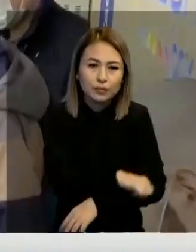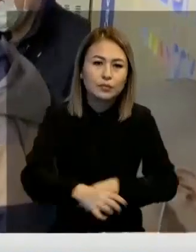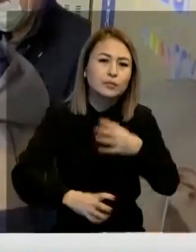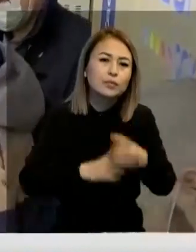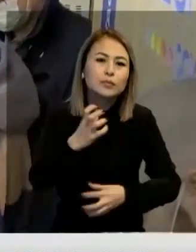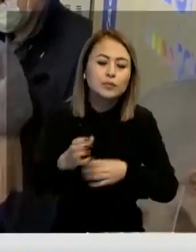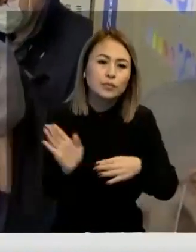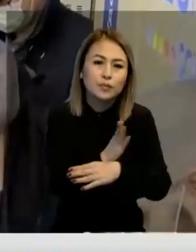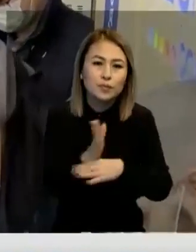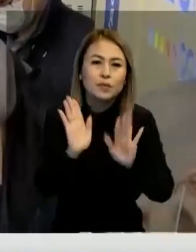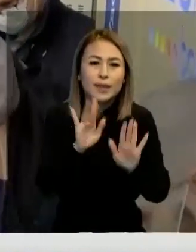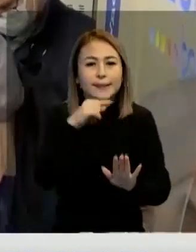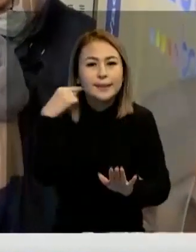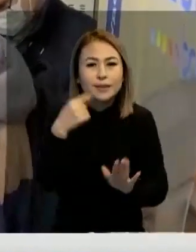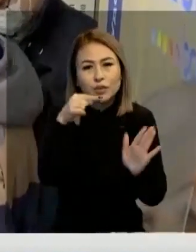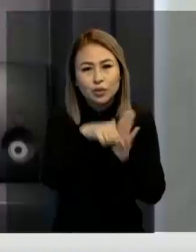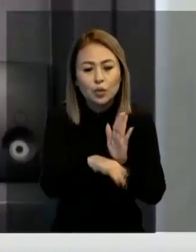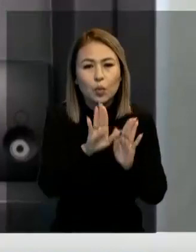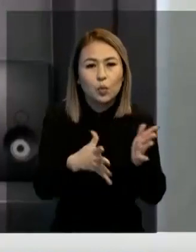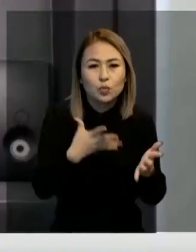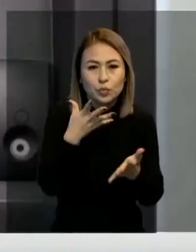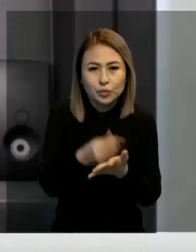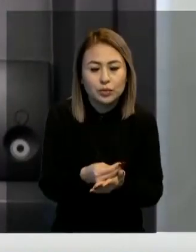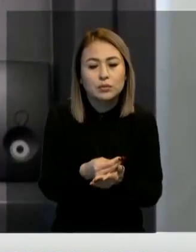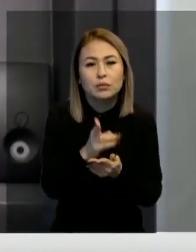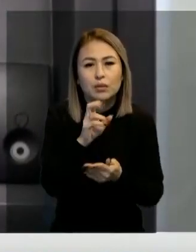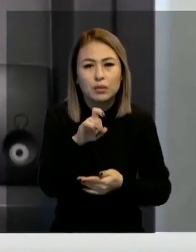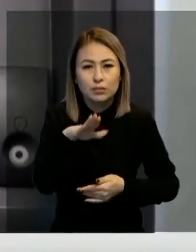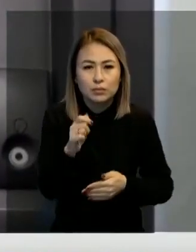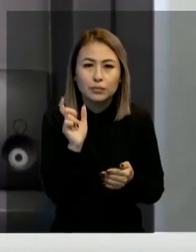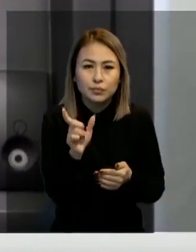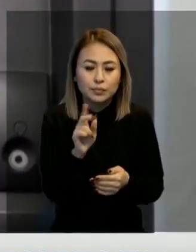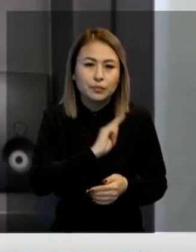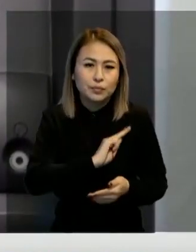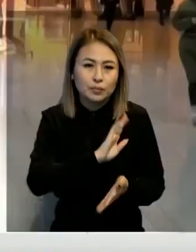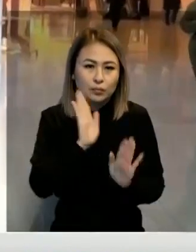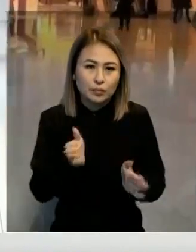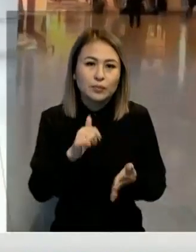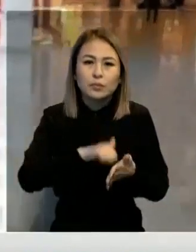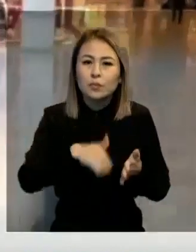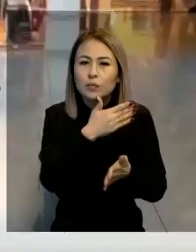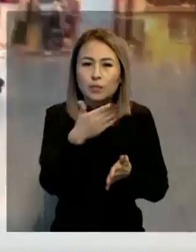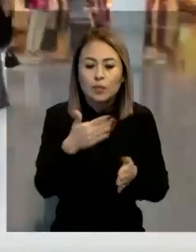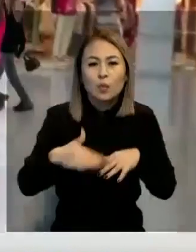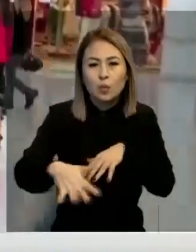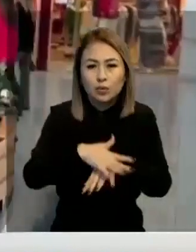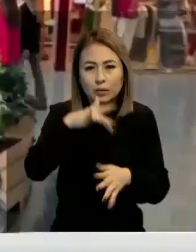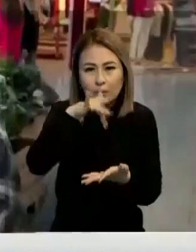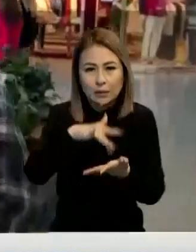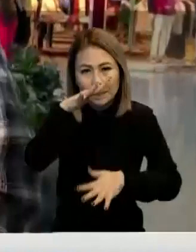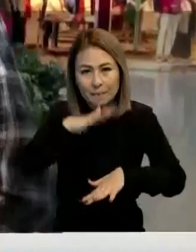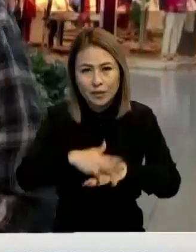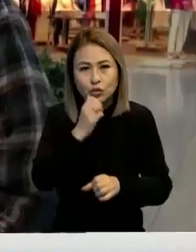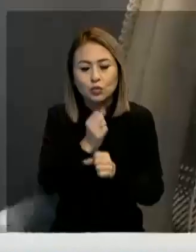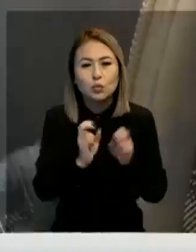жүйесі сыртқы әлемнен ажыратылады. Бірақ Ресейдің ішінде қос төлем жүйесінің карталары жұмыс істей береді. Себебі олар осы елдің орталық банкі